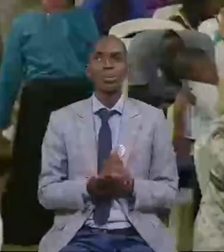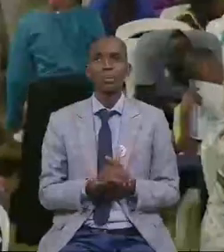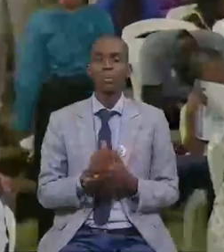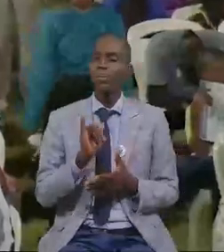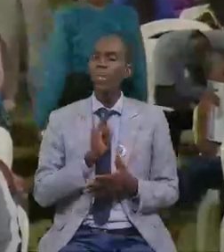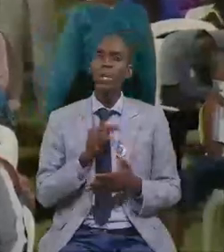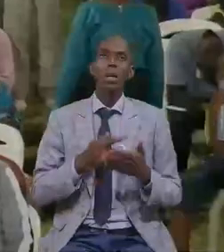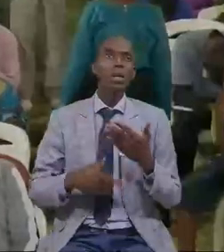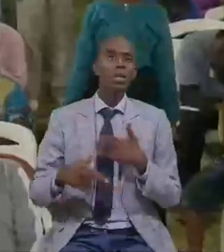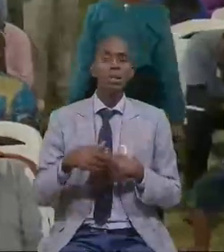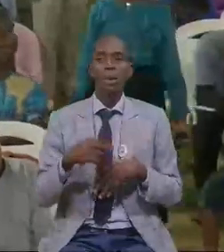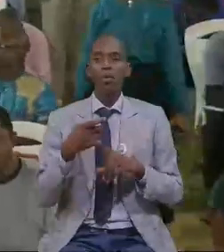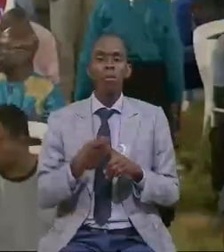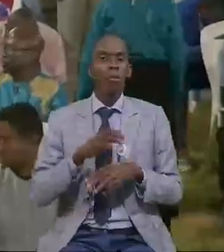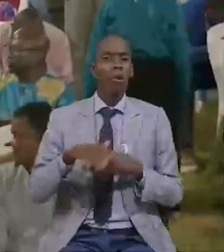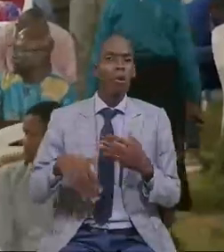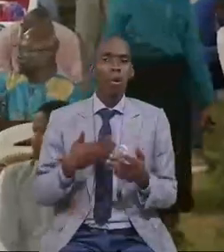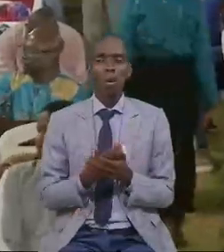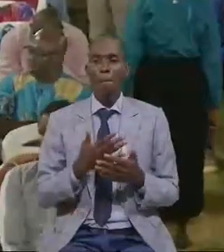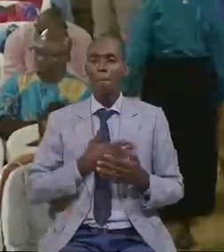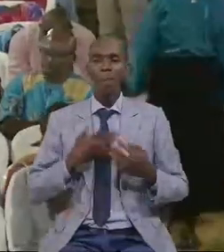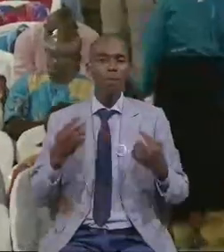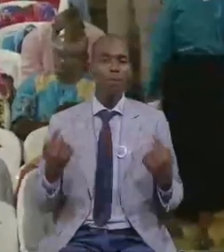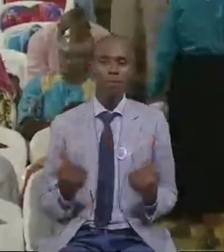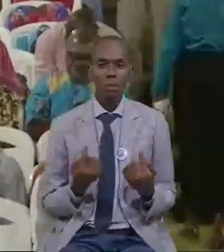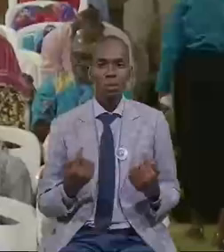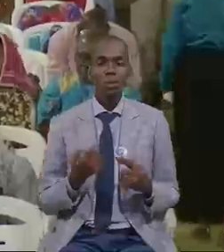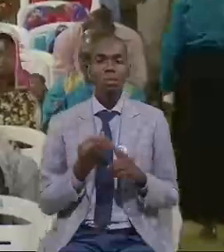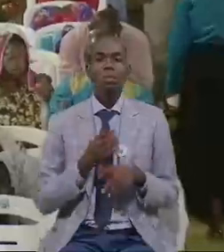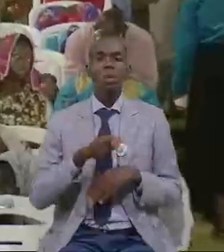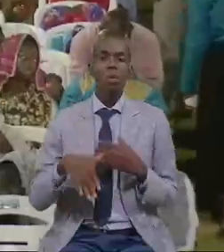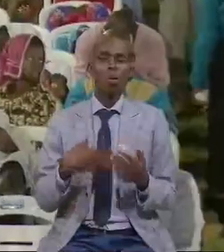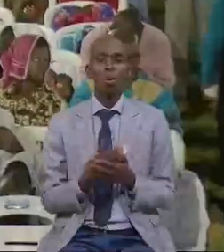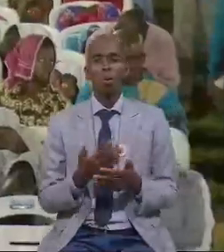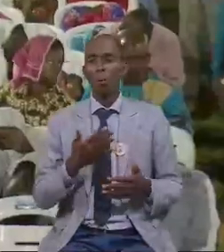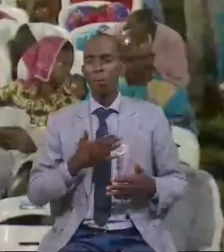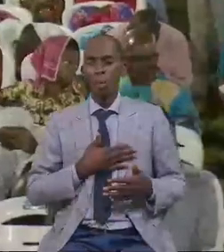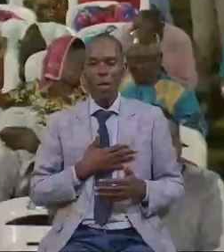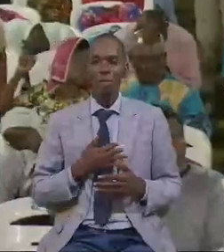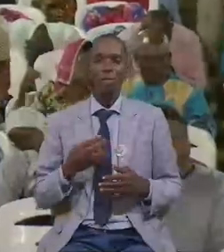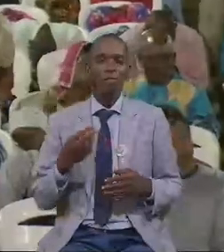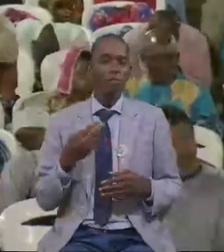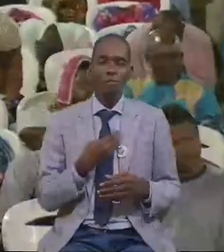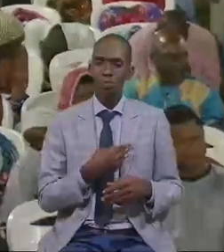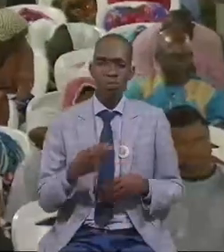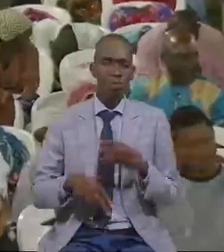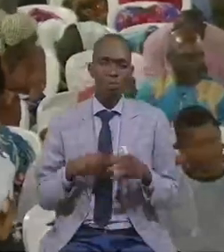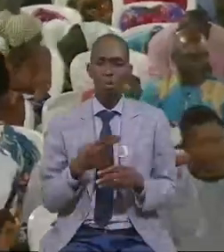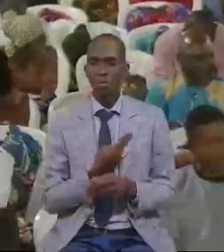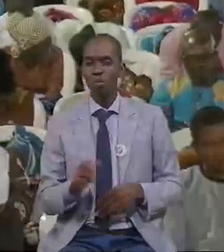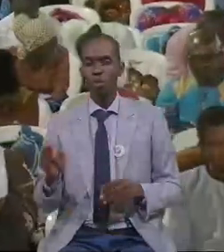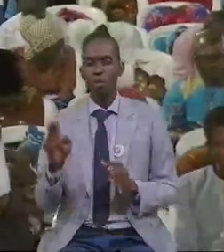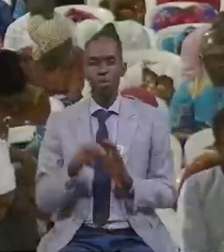je reviens au Seigneur, je reviens, je me détourne de tous mes péchés, je me détourne de